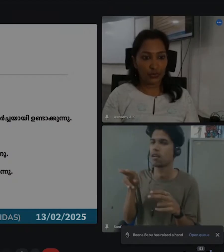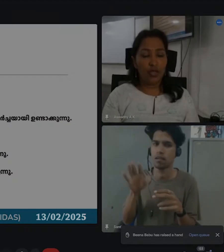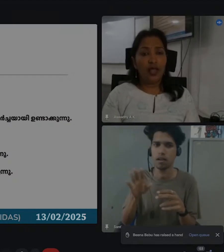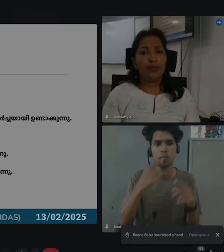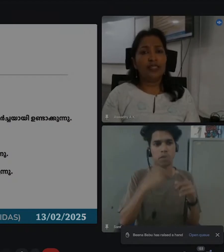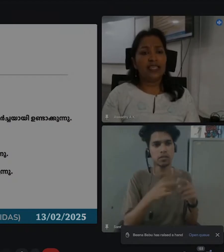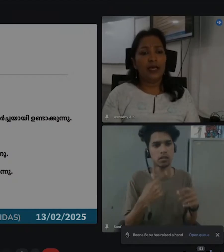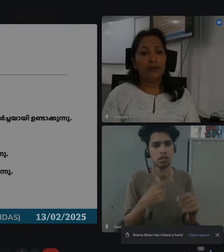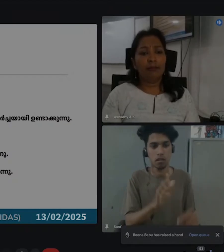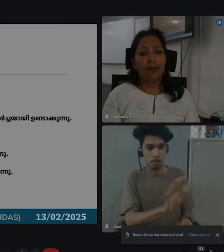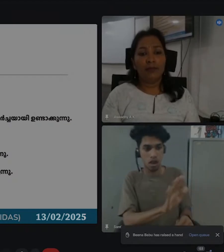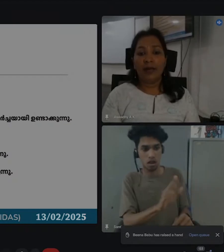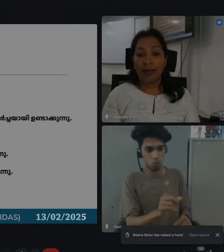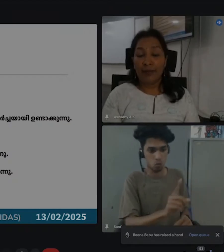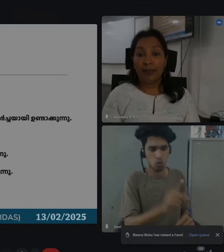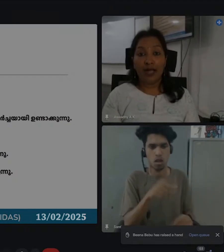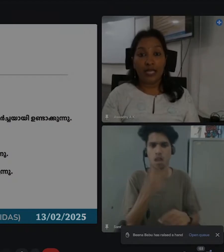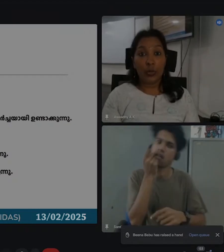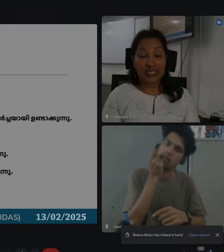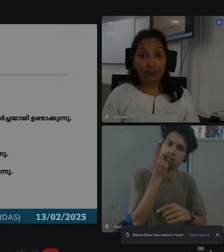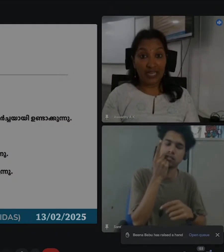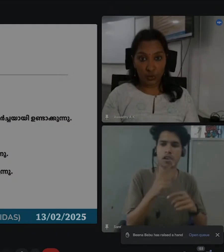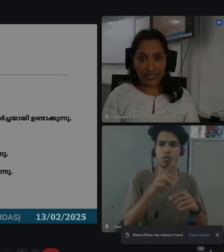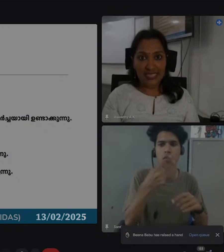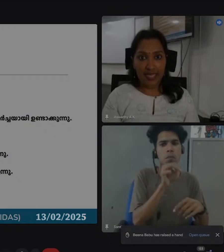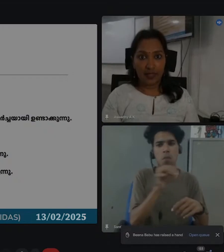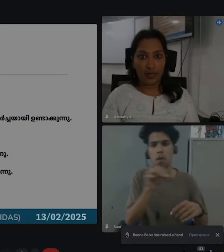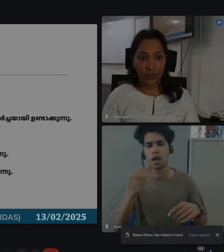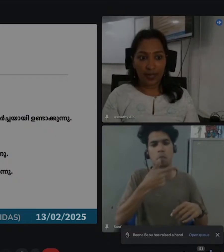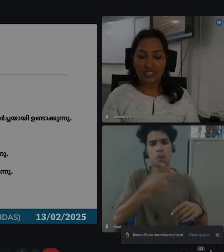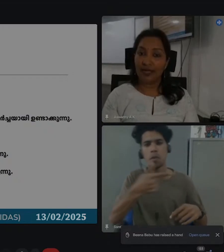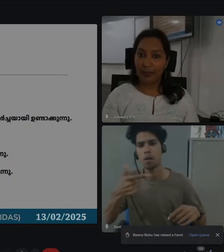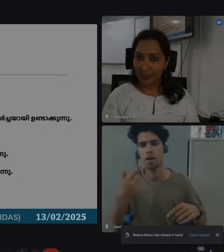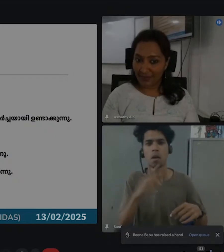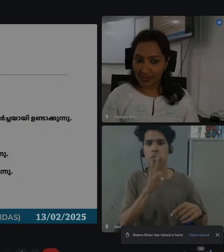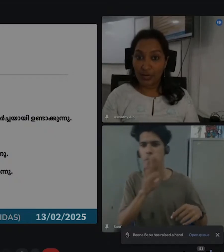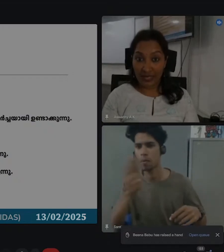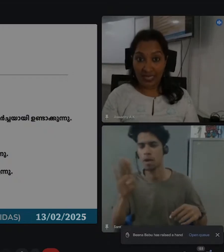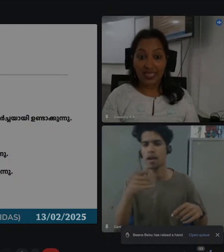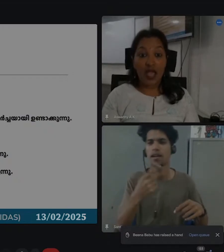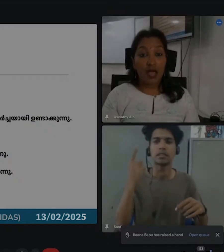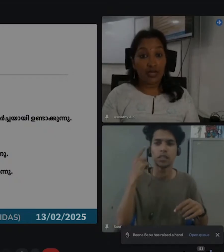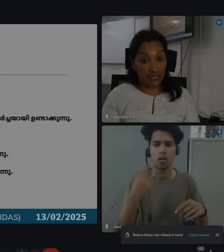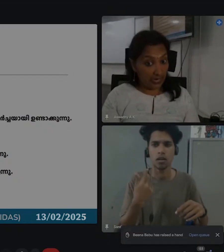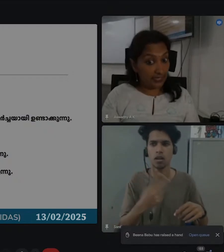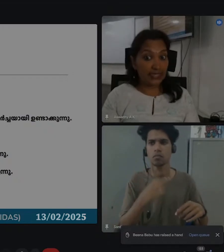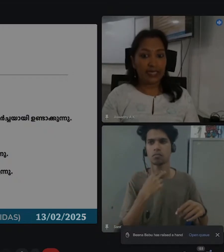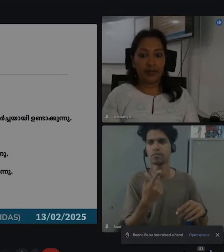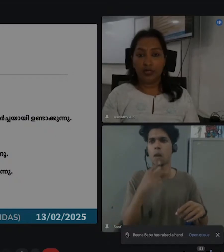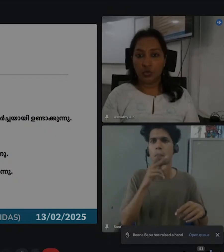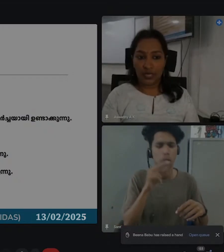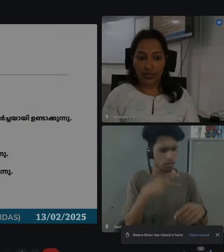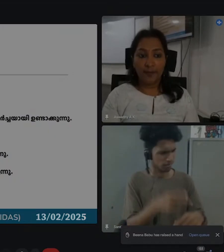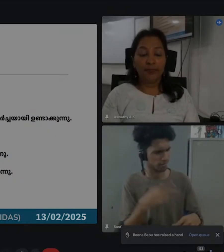സാധിക്കും. അതുപോലെ ചില മമ്മ, പപ്പ അങ്ങനെയുള്ള ശബ്ദങ്ങൾ തുടർച്ചയായി ഒരു പ്രാവശ്യമല്ല പല പ്രാവശ്യമായി ഉണ്ടാക്കി അവർ